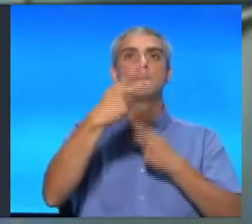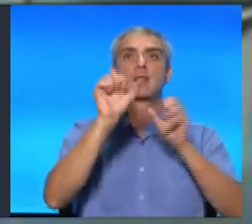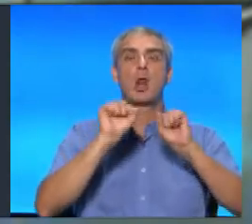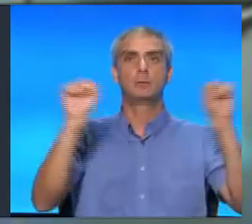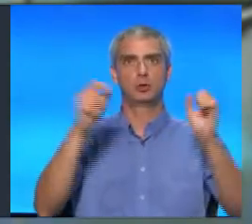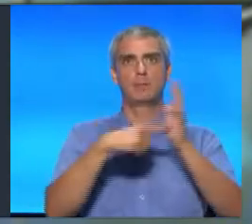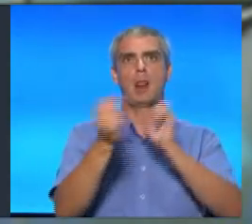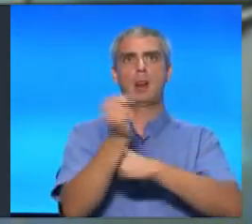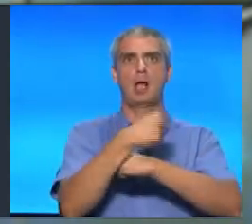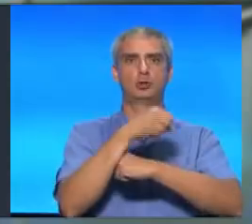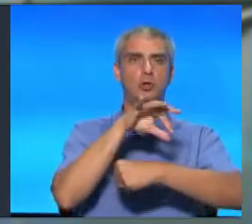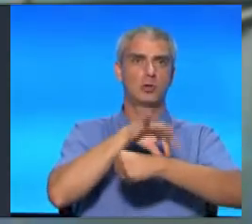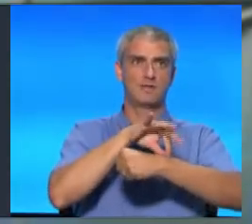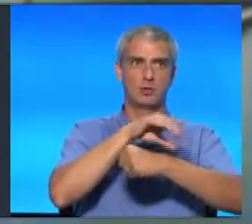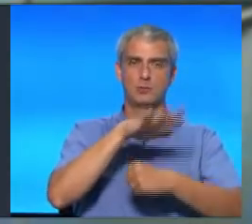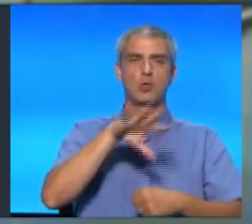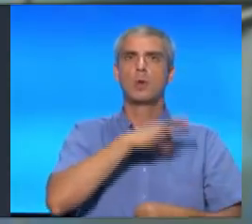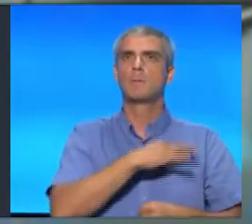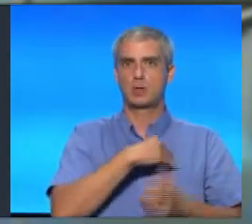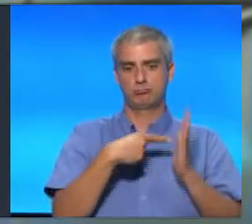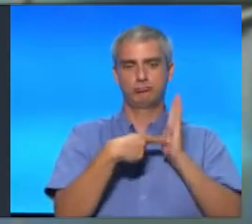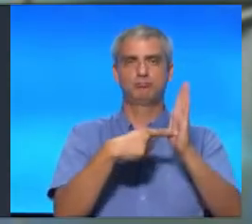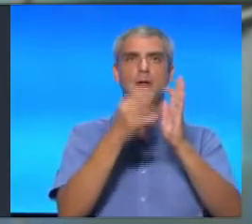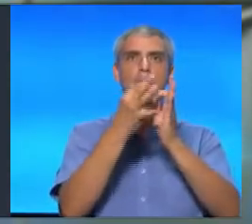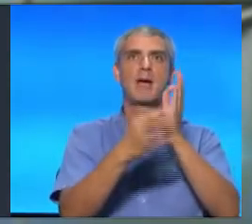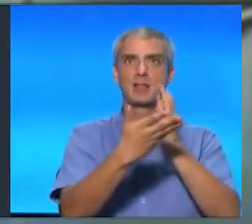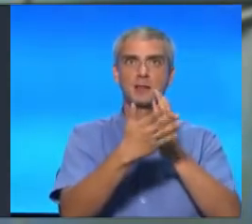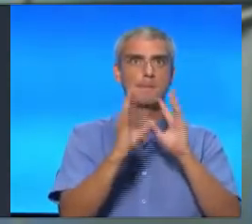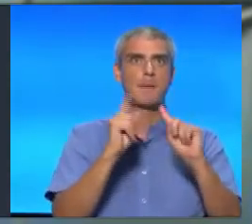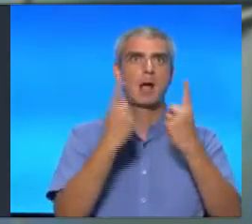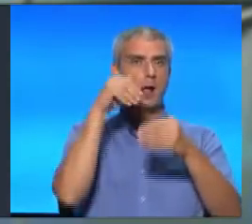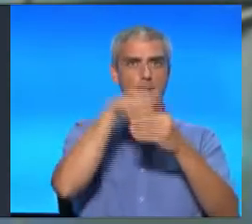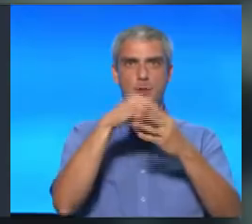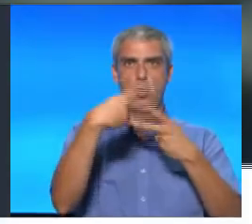רשלנות רפואית. ראש תחום הבריאות קטי דור מביאה את הפרטים על מה שקרה שם.